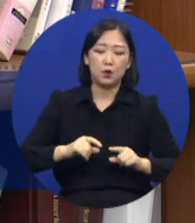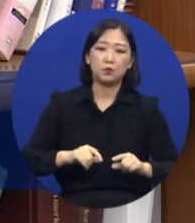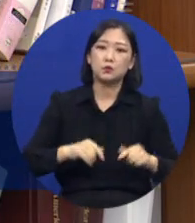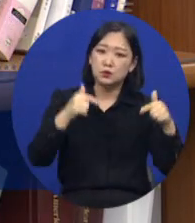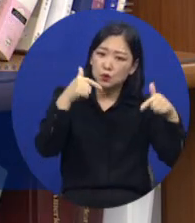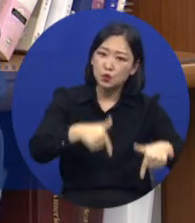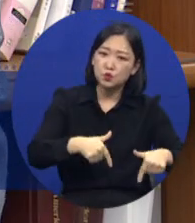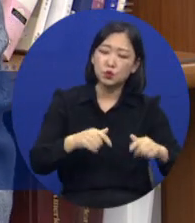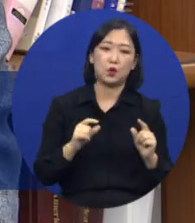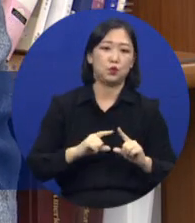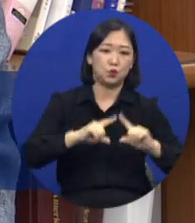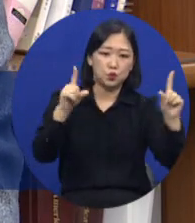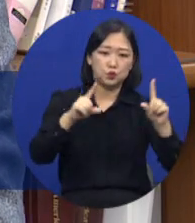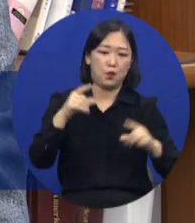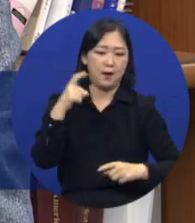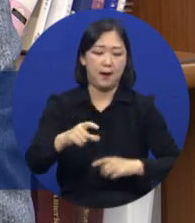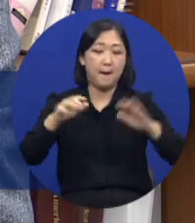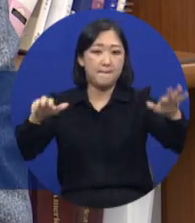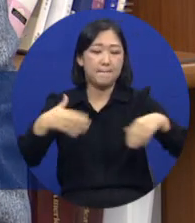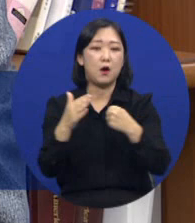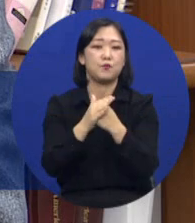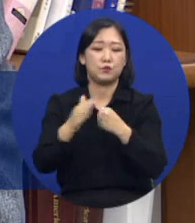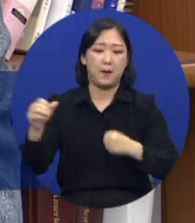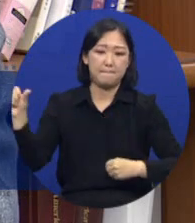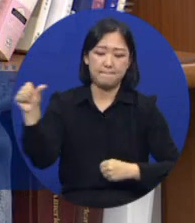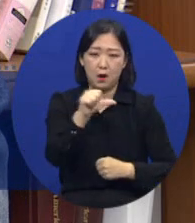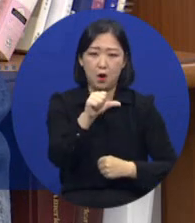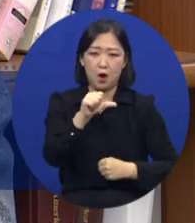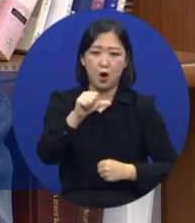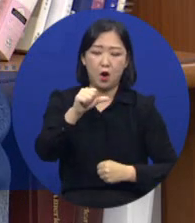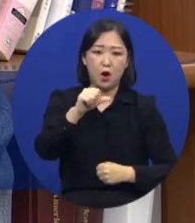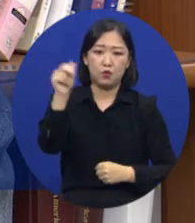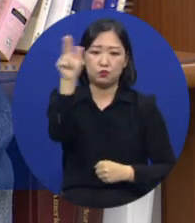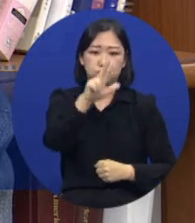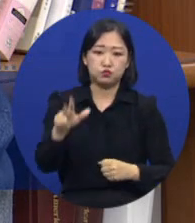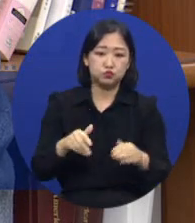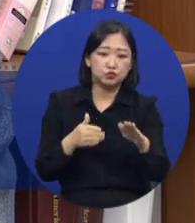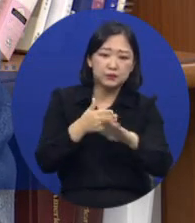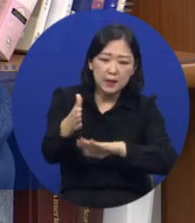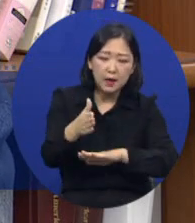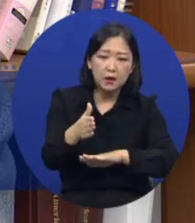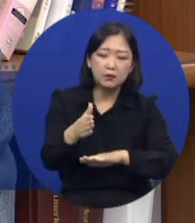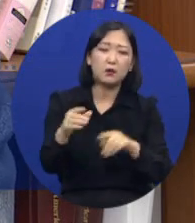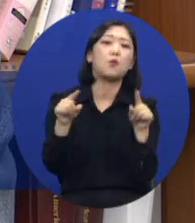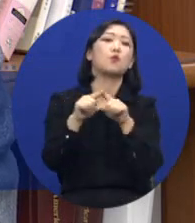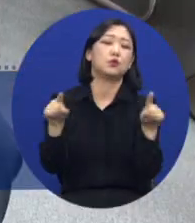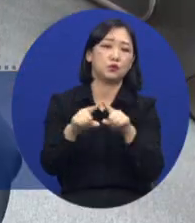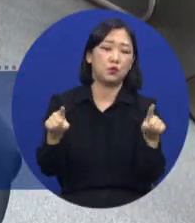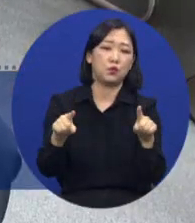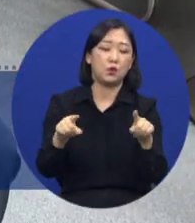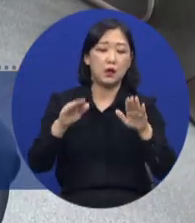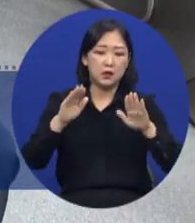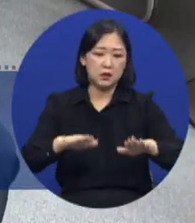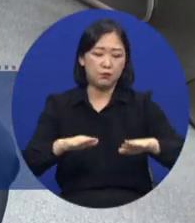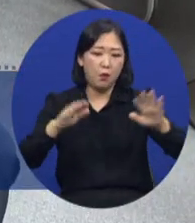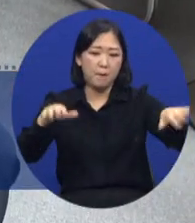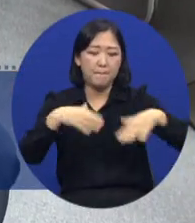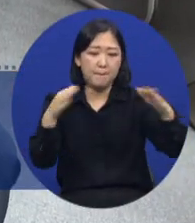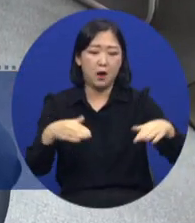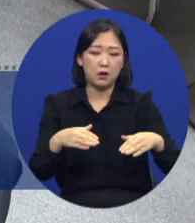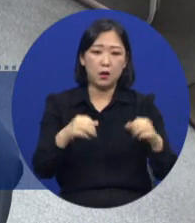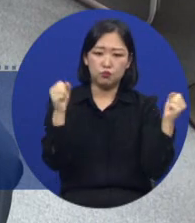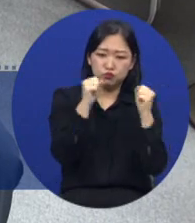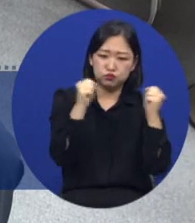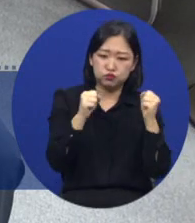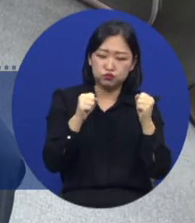동쪽으로 강한 바람 때문에 거의 빠른 속도로 우리나라를 이제 지나가는 게 일반적인데 이번에는 이게 편서풍이 좀 북쪽으로